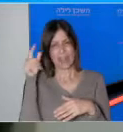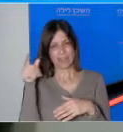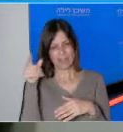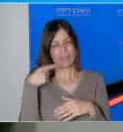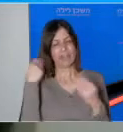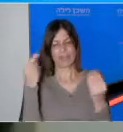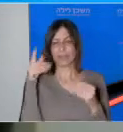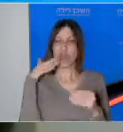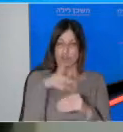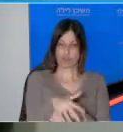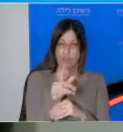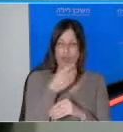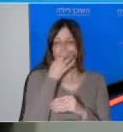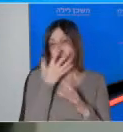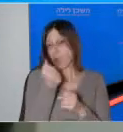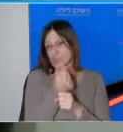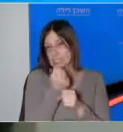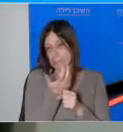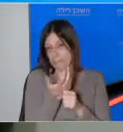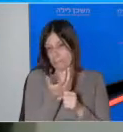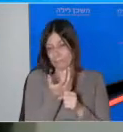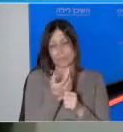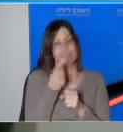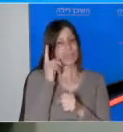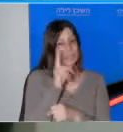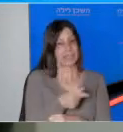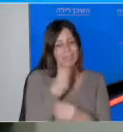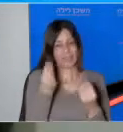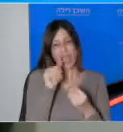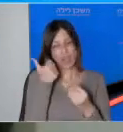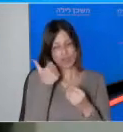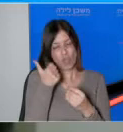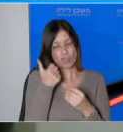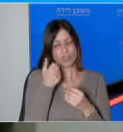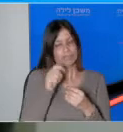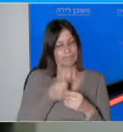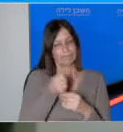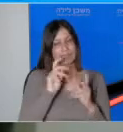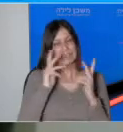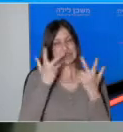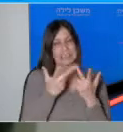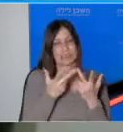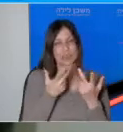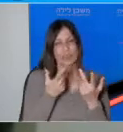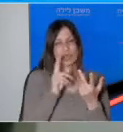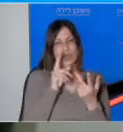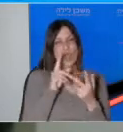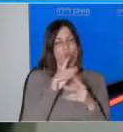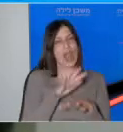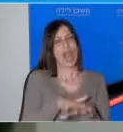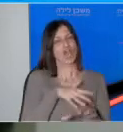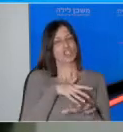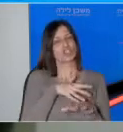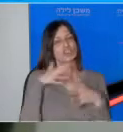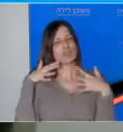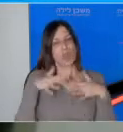האלה השפיעו. השאלה מה עושים, צריך דבר ראשון כנראה לגרום לציבור לא להרגיש מיואש, ואם הציבור לא